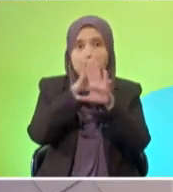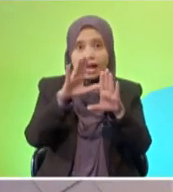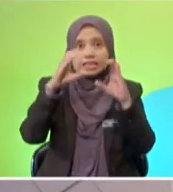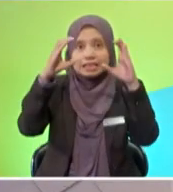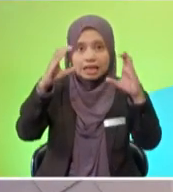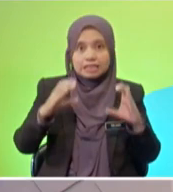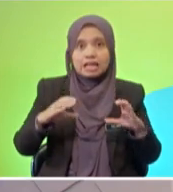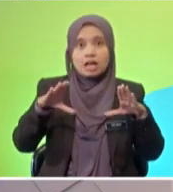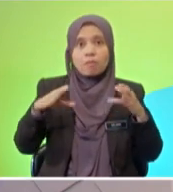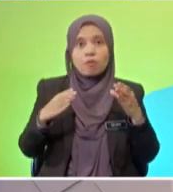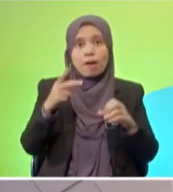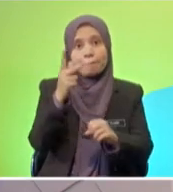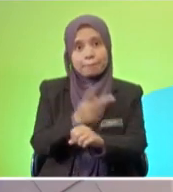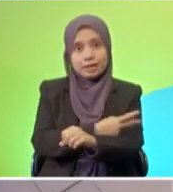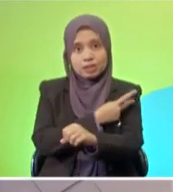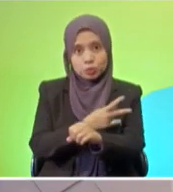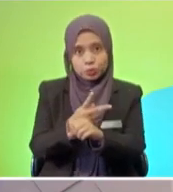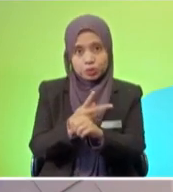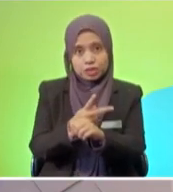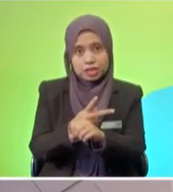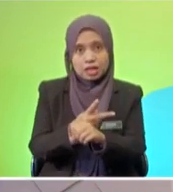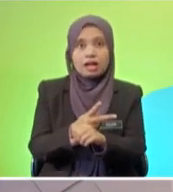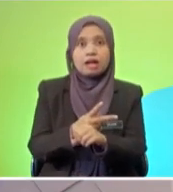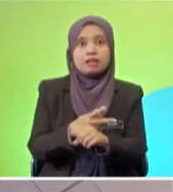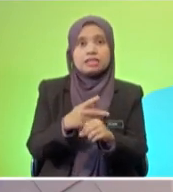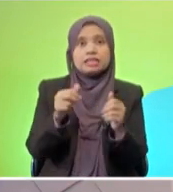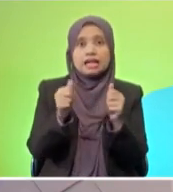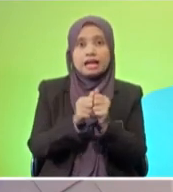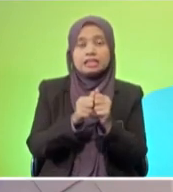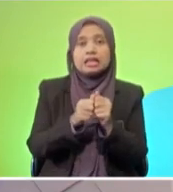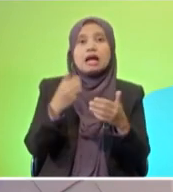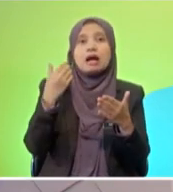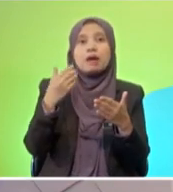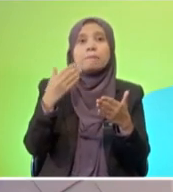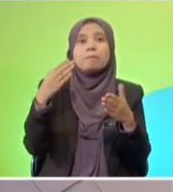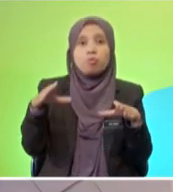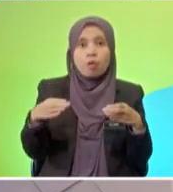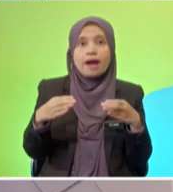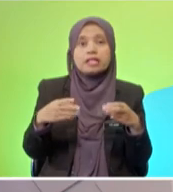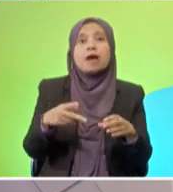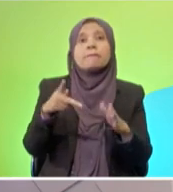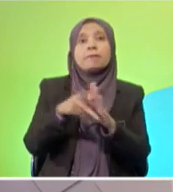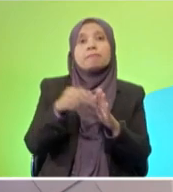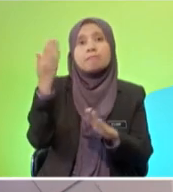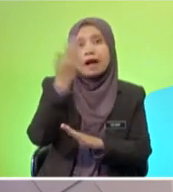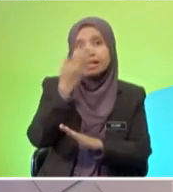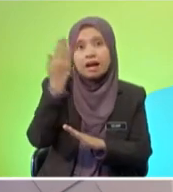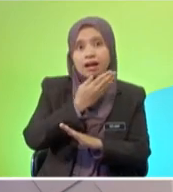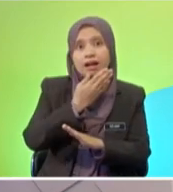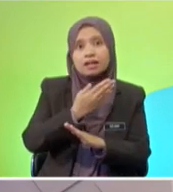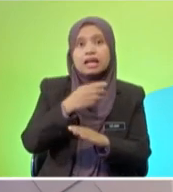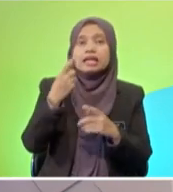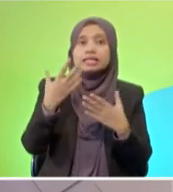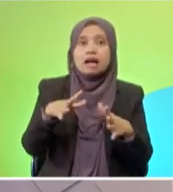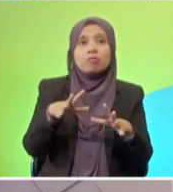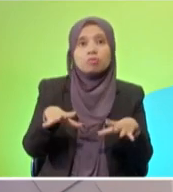membina pantun daripada mencari menyampaikan masuk pantunnya membina pembayaran pantunnya dan kita juga telah buat